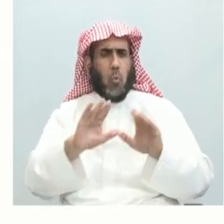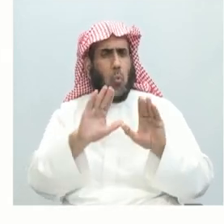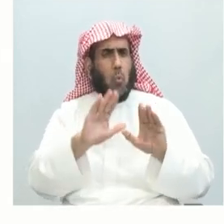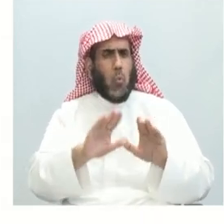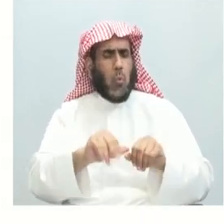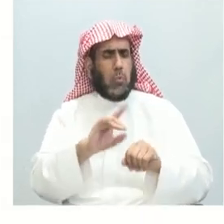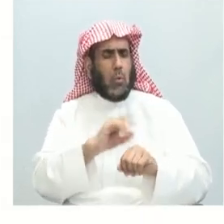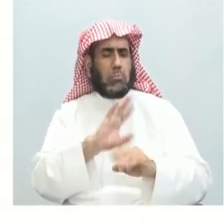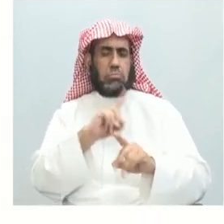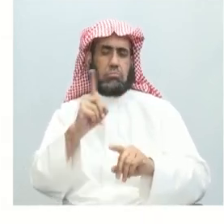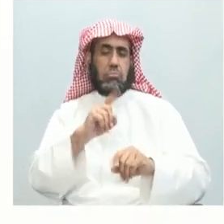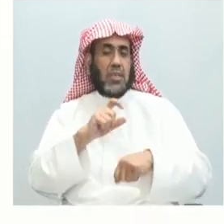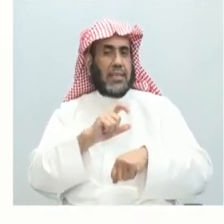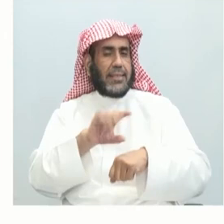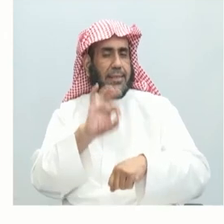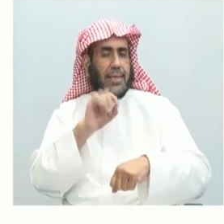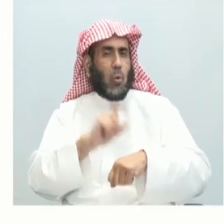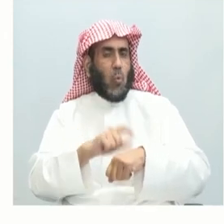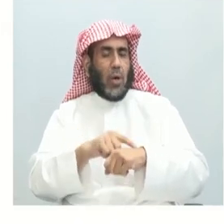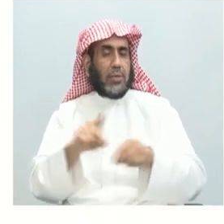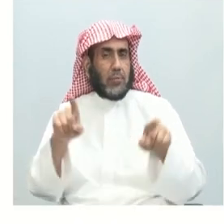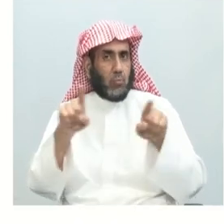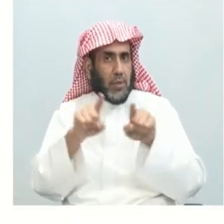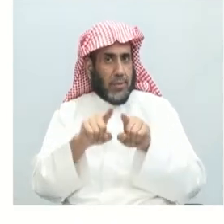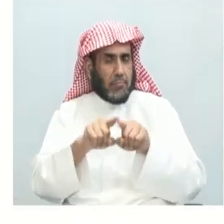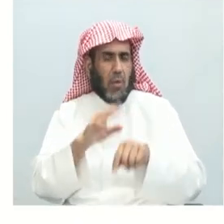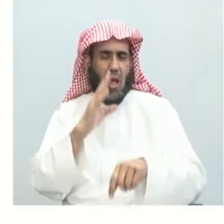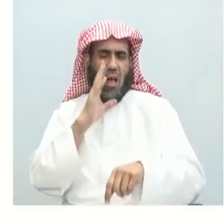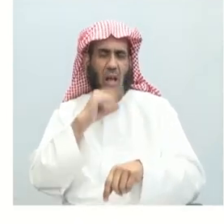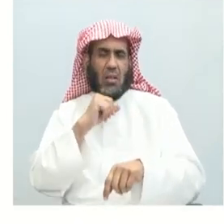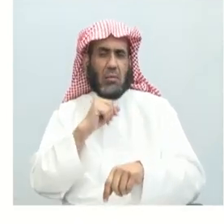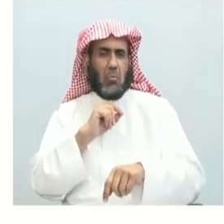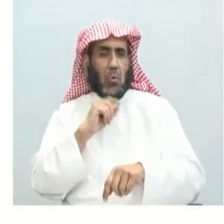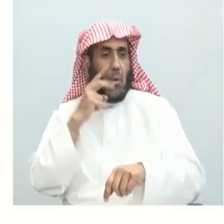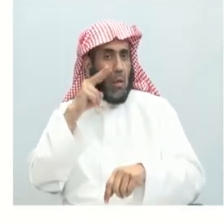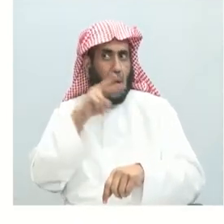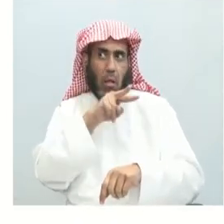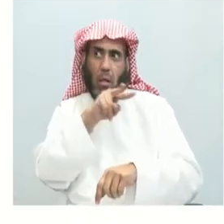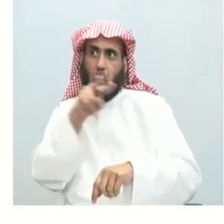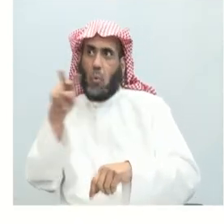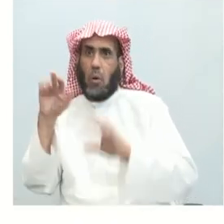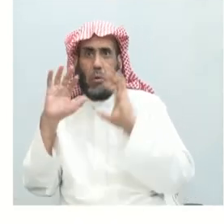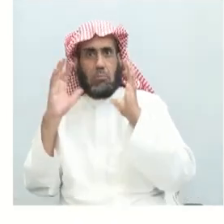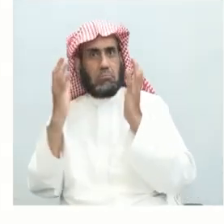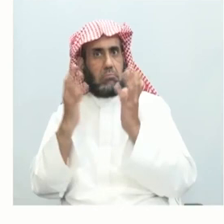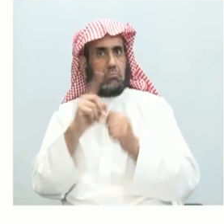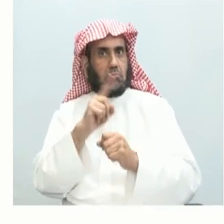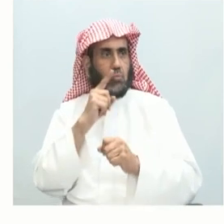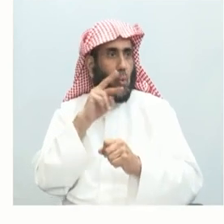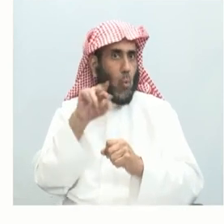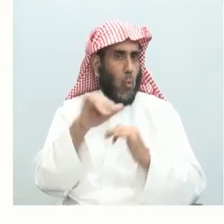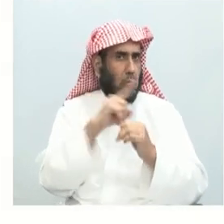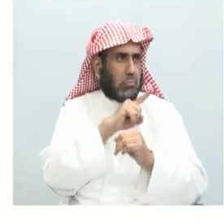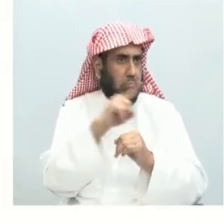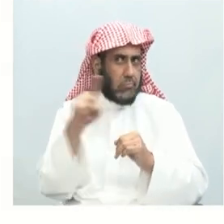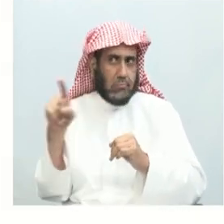اذا لامك طويلا اختيار الوقت المناسب عدم اطلاق البصر في انحاء ماذا الطريق